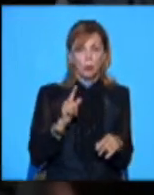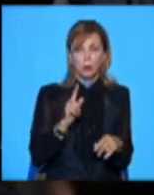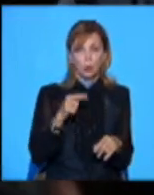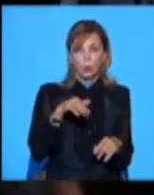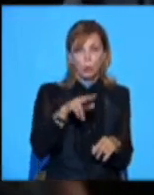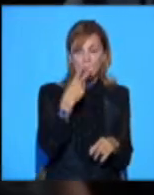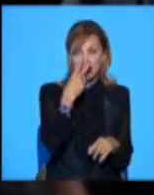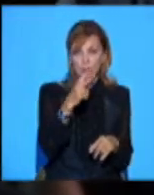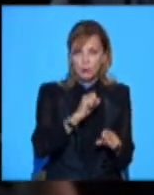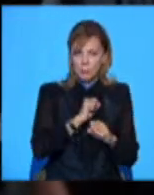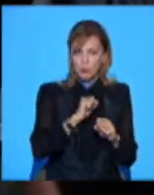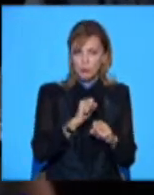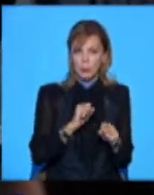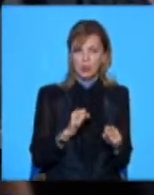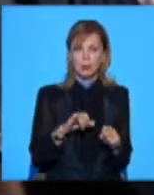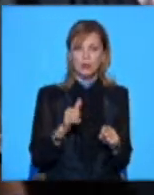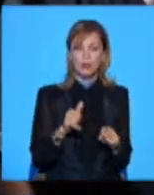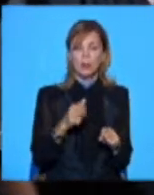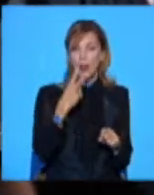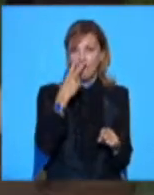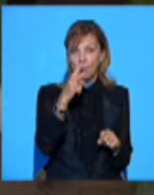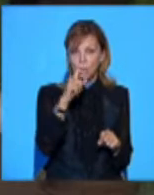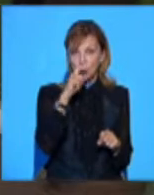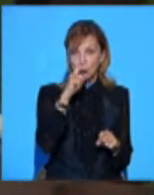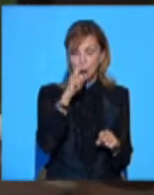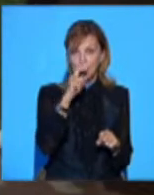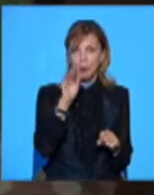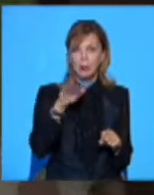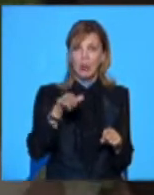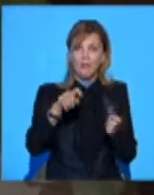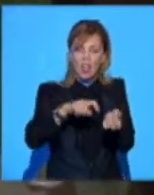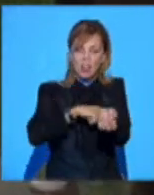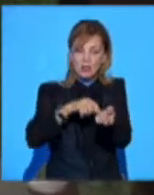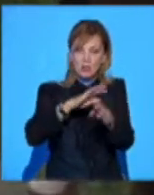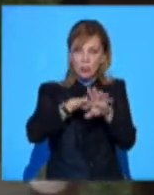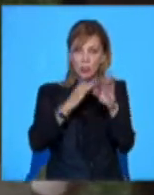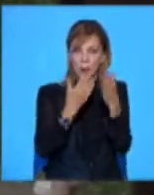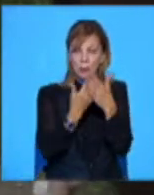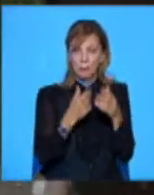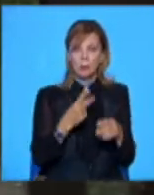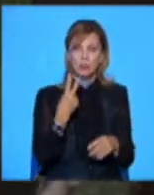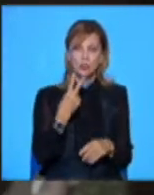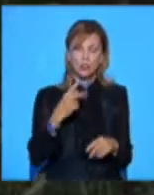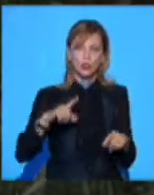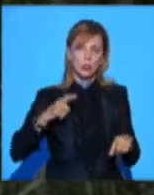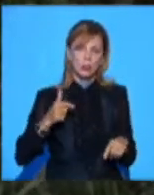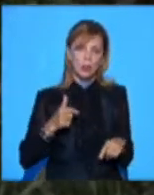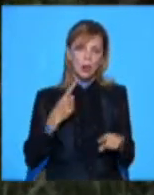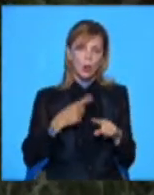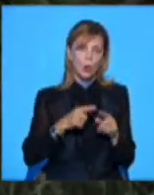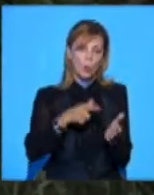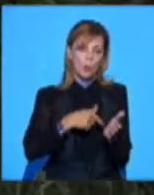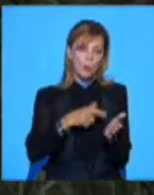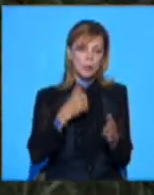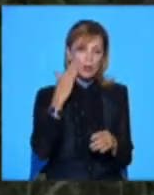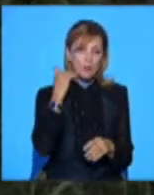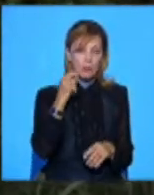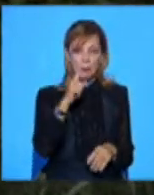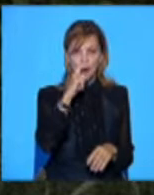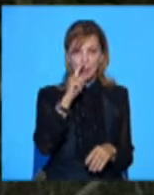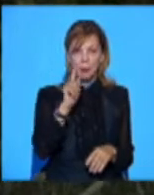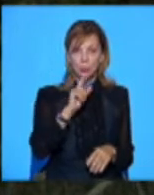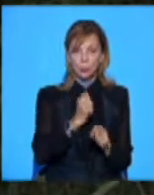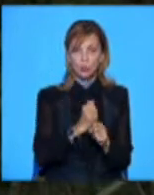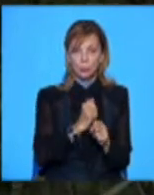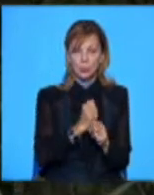văd. Și curgea sângele după mână lui. Cei doi trăiau doar din pensia femeii, puțin peste 2000 de lei. Bărbatul nu lucra